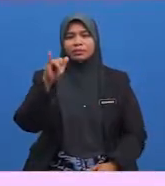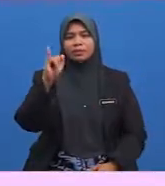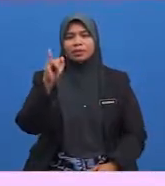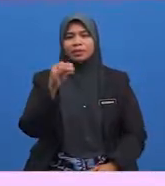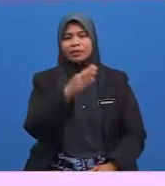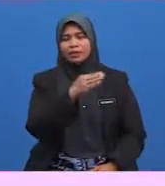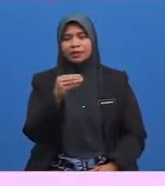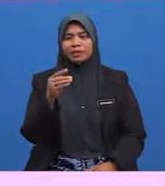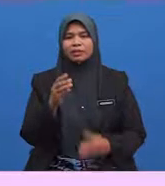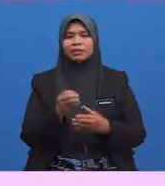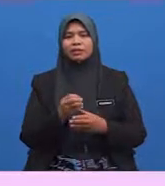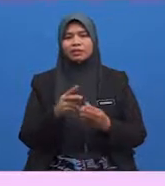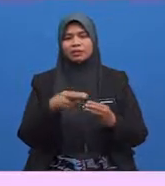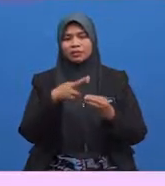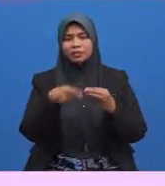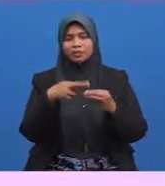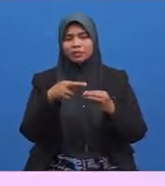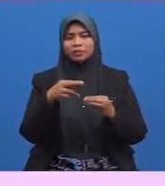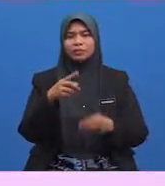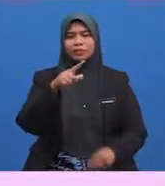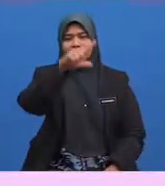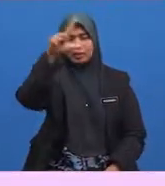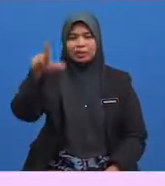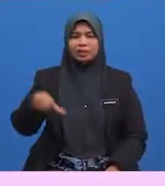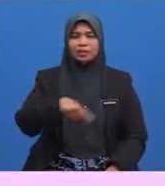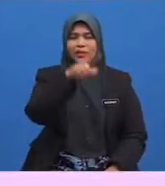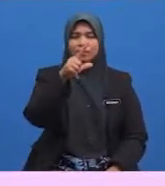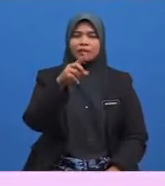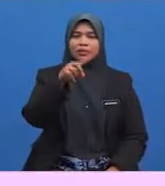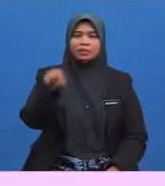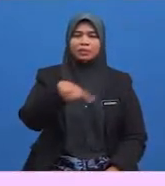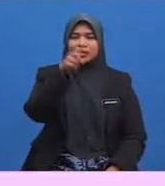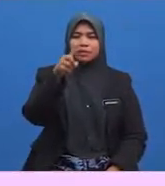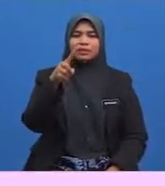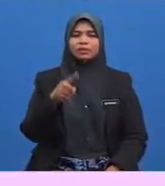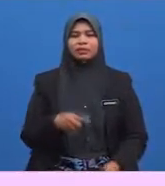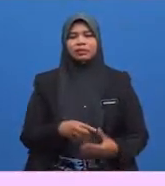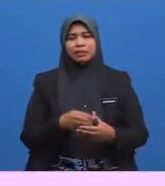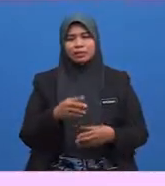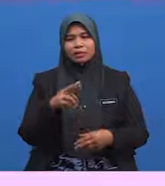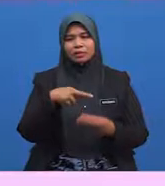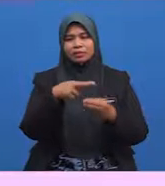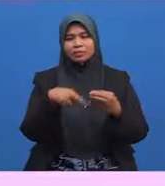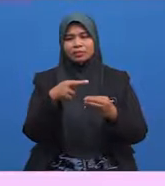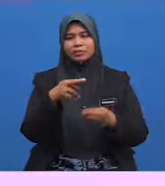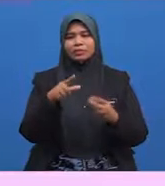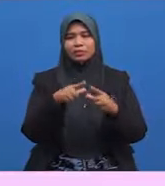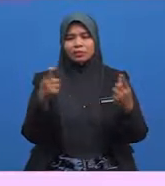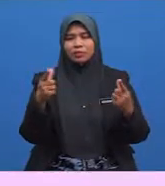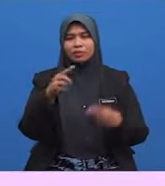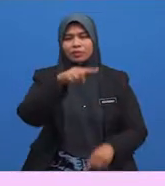menerbitkan rumus lilitan bulatan. Kedua, menerbitkan rumus luas bulatan.